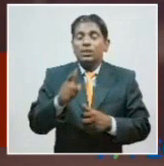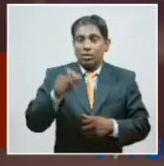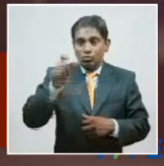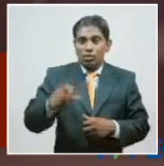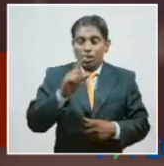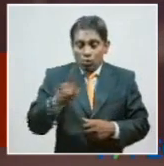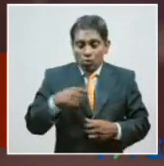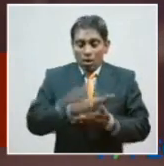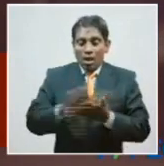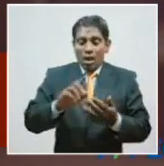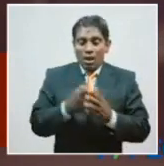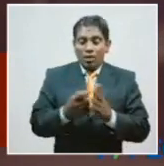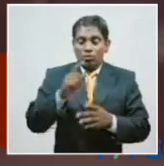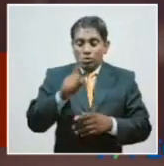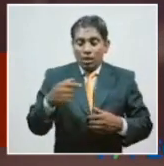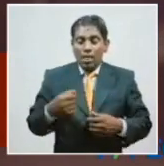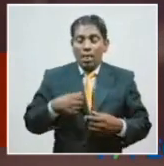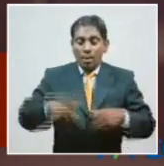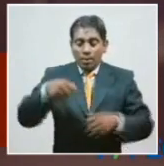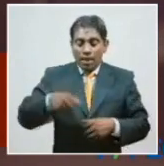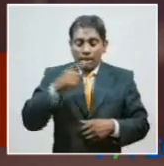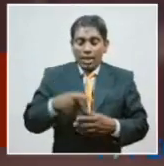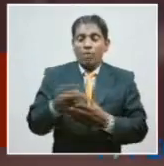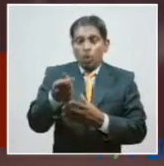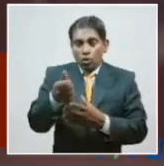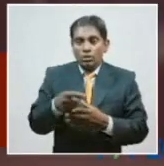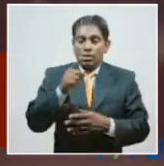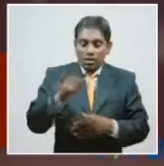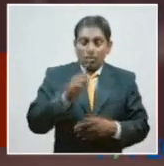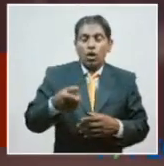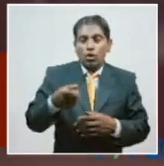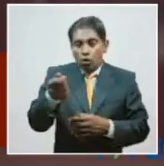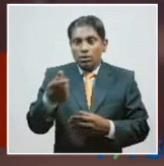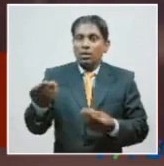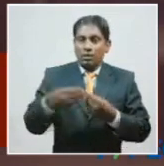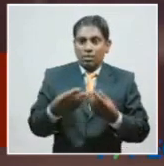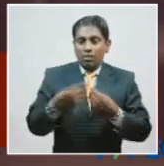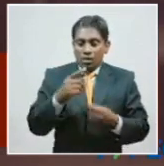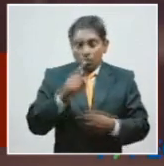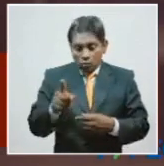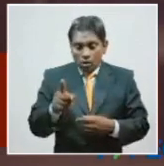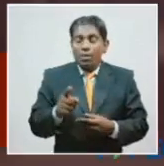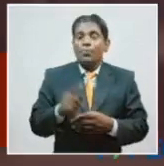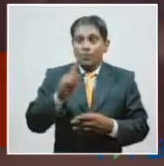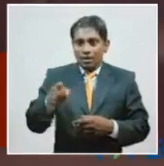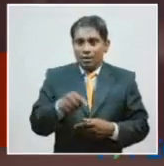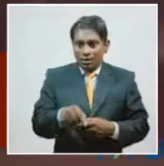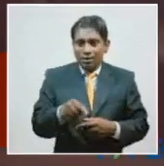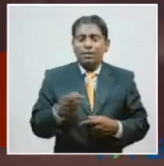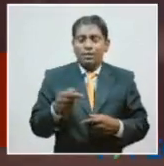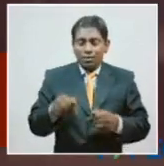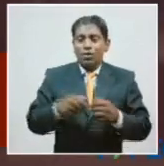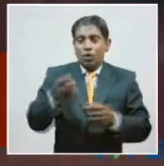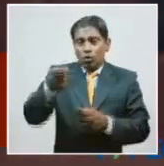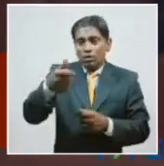තියෙනවා අපි නෑ කියන්නේ නෑ. හැබැයි මේ වගේ පාසලයක් බලහත්කාරයෙන් ගෙනිනවා කියන්නේ ඒ ගෙනියනකොට මේ පොලිසිය නිලධාරි මහත්තයා අපි මොනවද කරන්නේ? පාර්ලිමේන්තු මන්ත්‍රීවරයෙක්